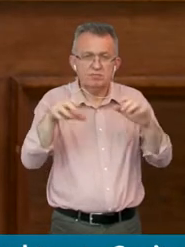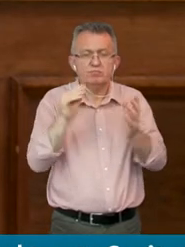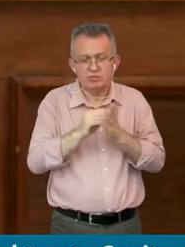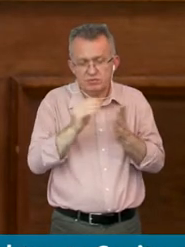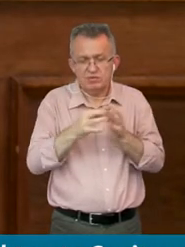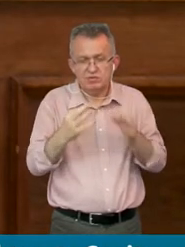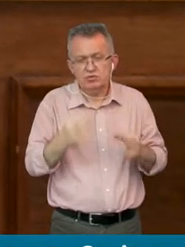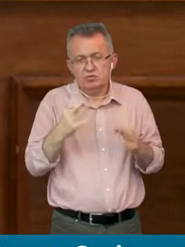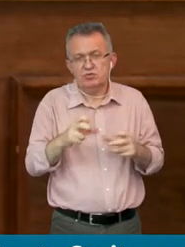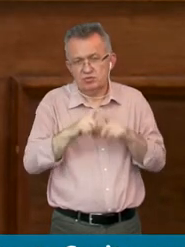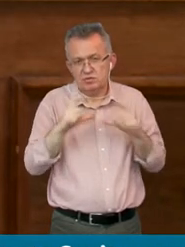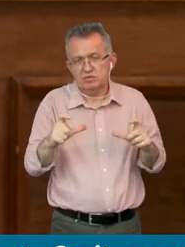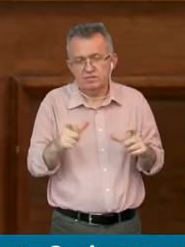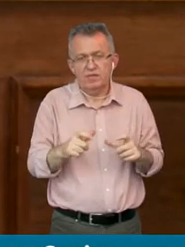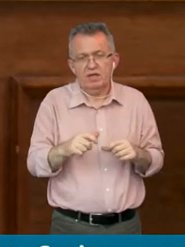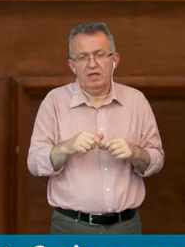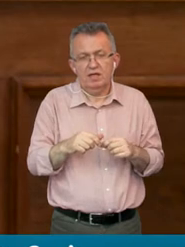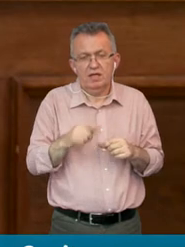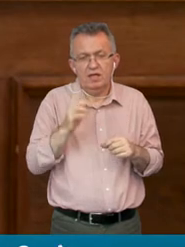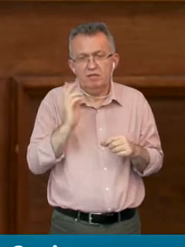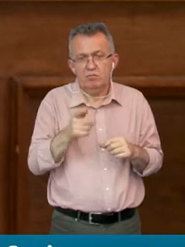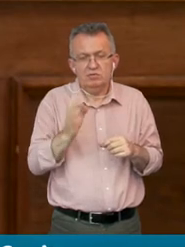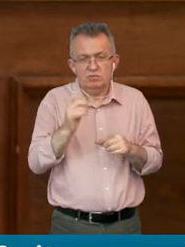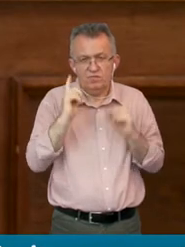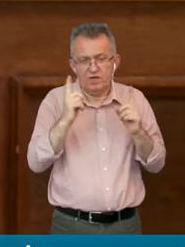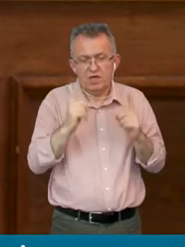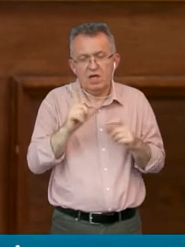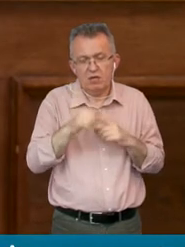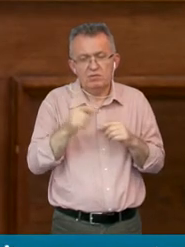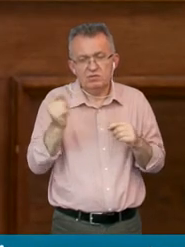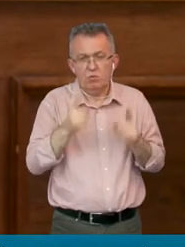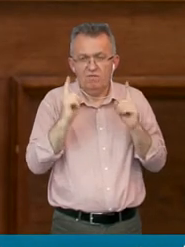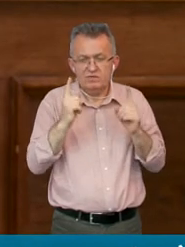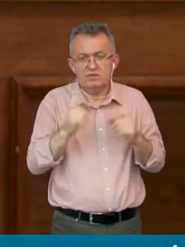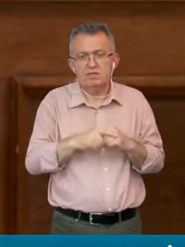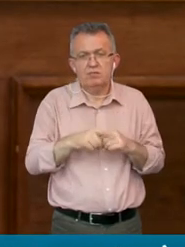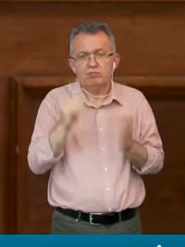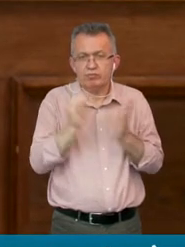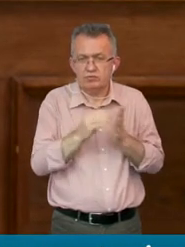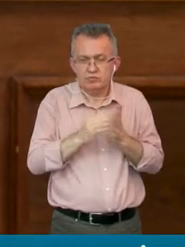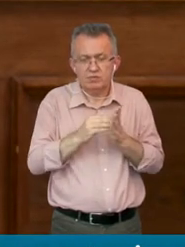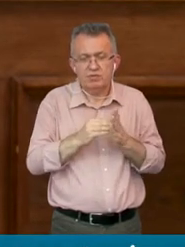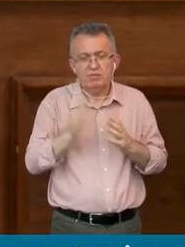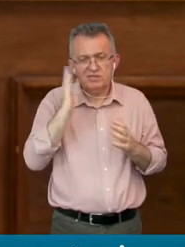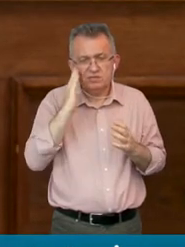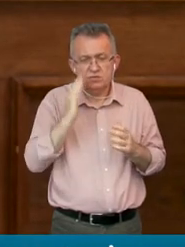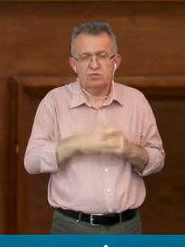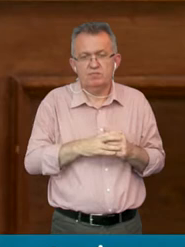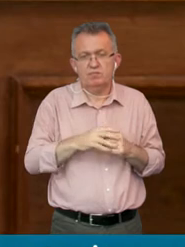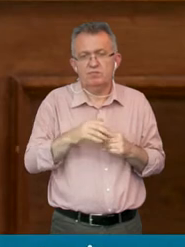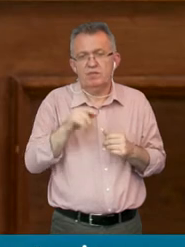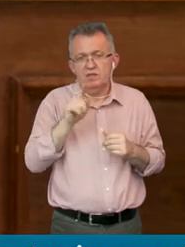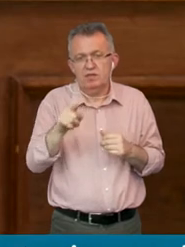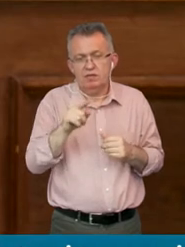szczególnie w dzisiejszych czasach i na to musimy zwracać uwagę, ale też musimy uwzględniać potrzeby mieszkańców.